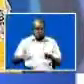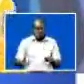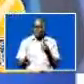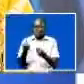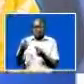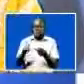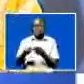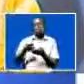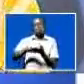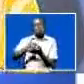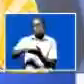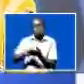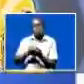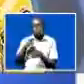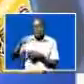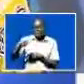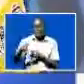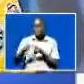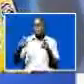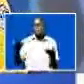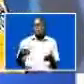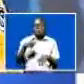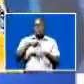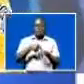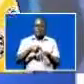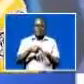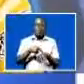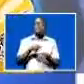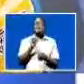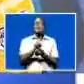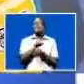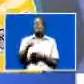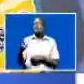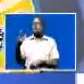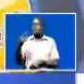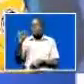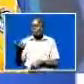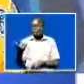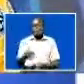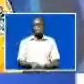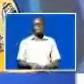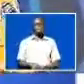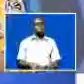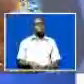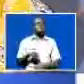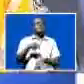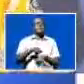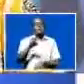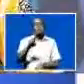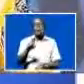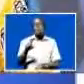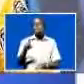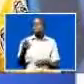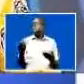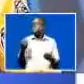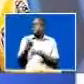mengine yafuatane. Hayo yameanzia kuanzia saa 3 mpaka saa 10. Leo hii unkuja chukua kuanzia saa 7 ushajitia pressure